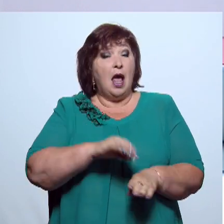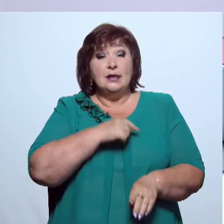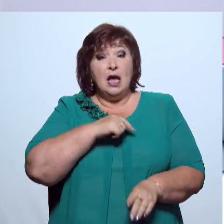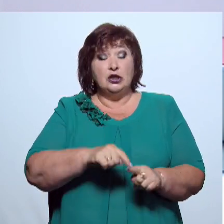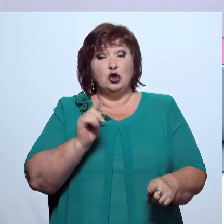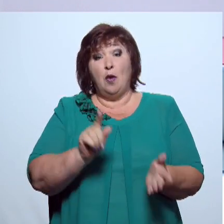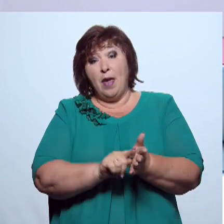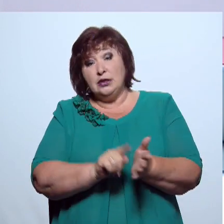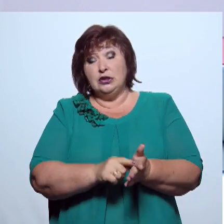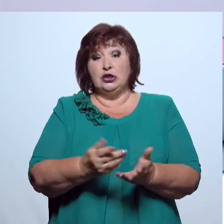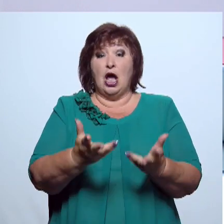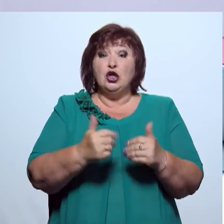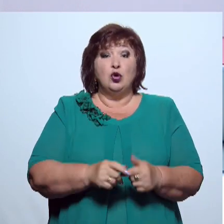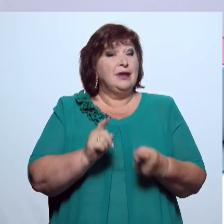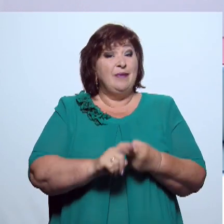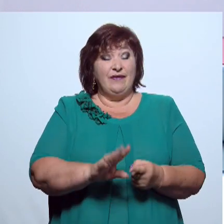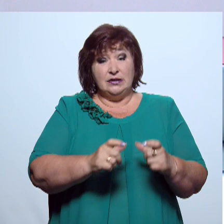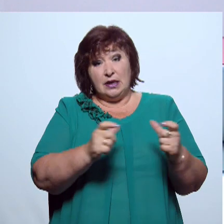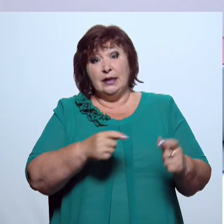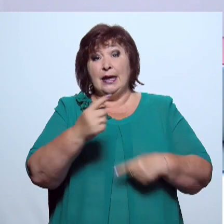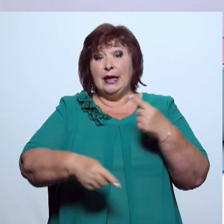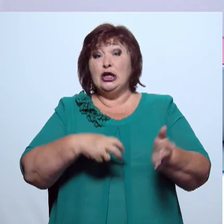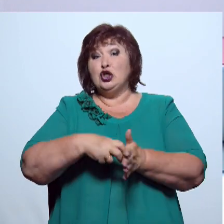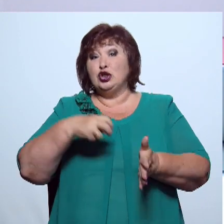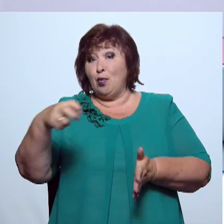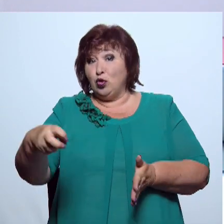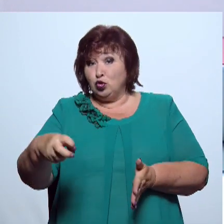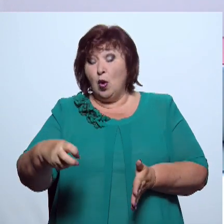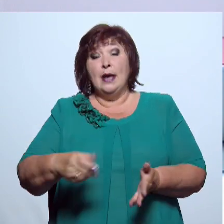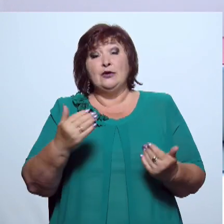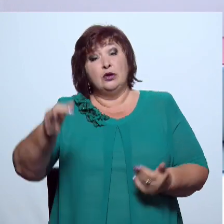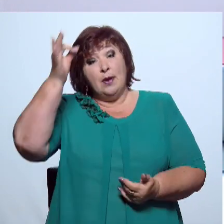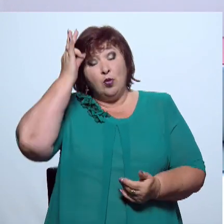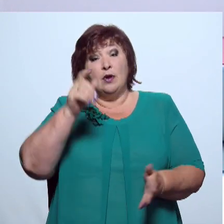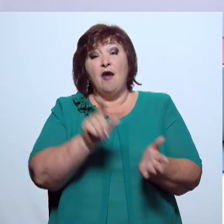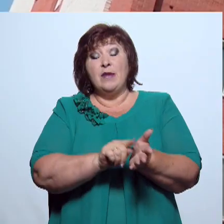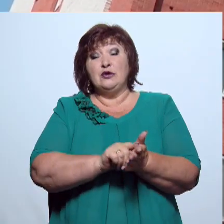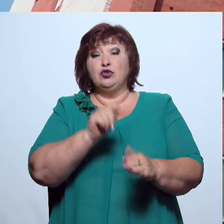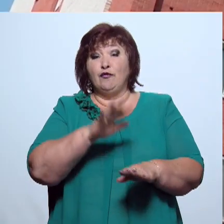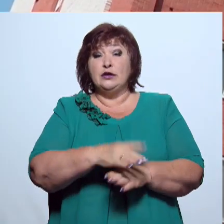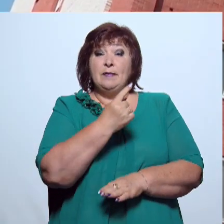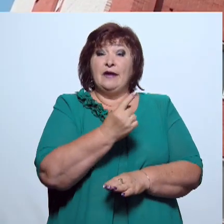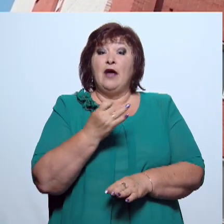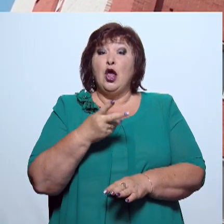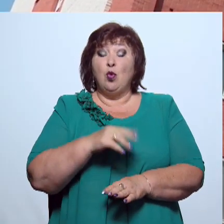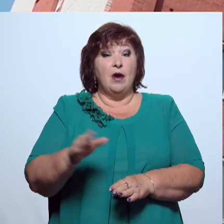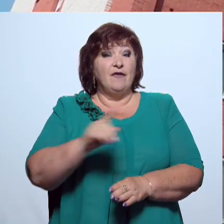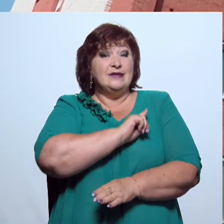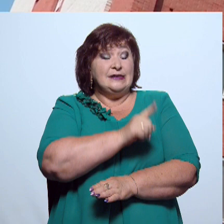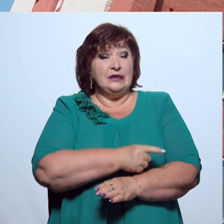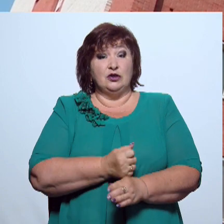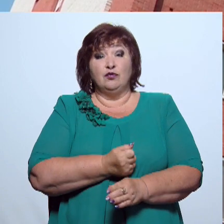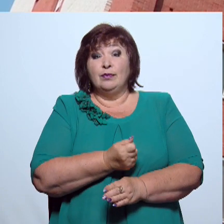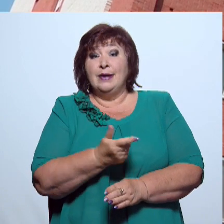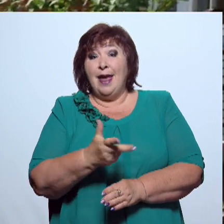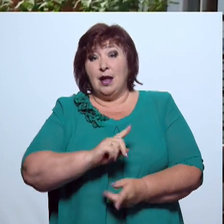пенсии получает на счет, не привязанный к карте или через почту. Об этом сегодня напомнили в Пенсионном фонде. С 1 июля в силу вступает ряд